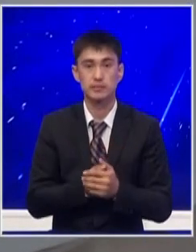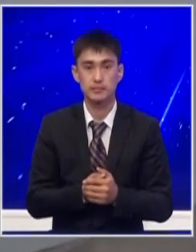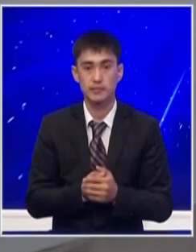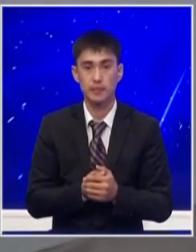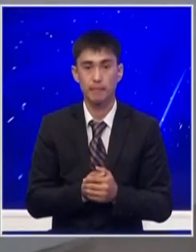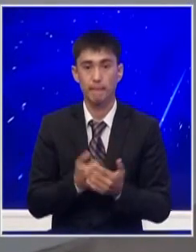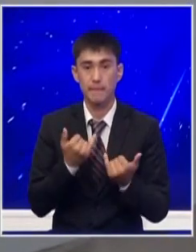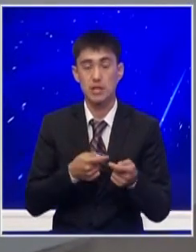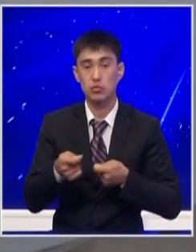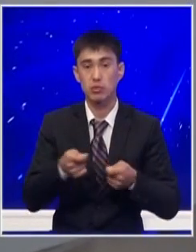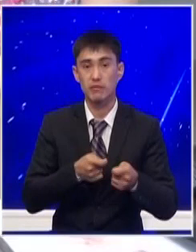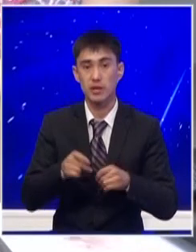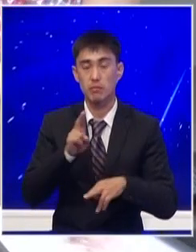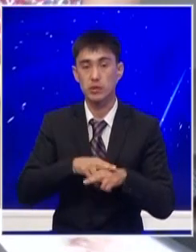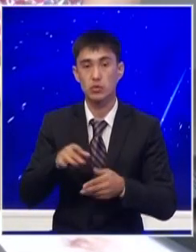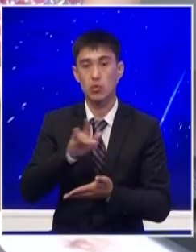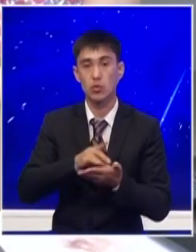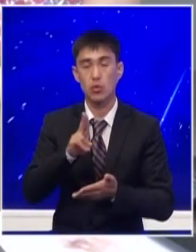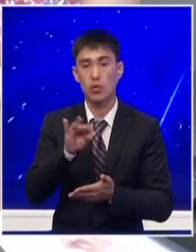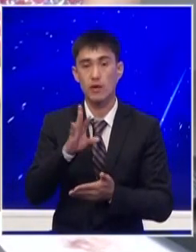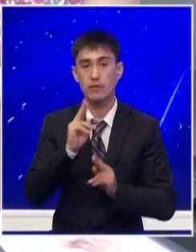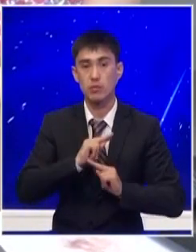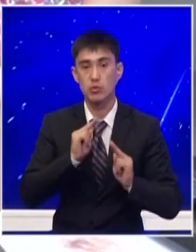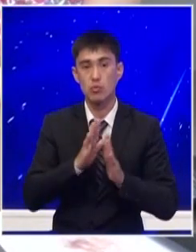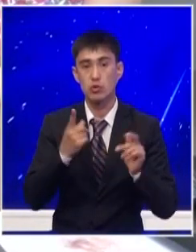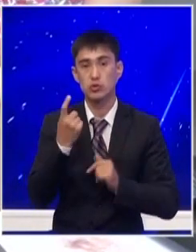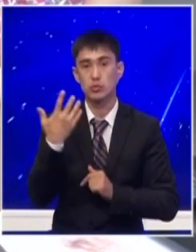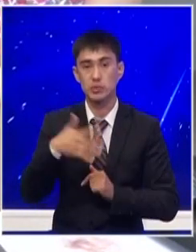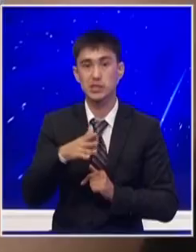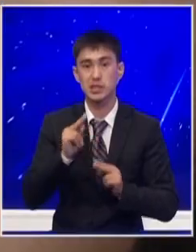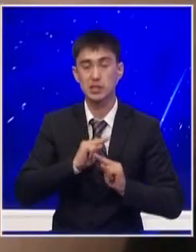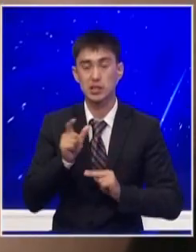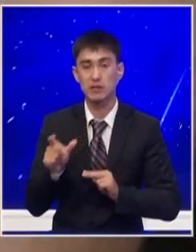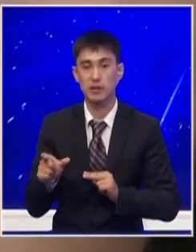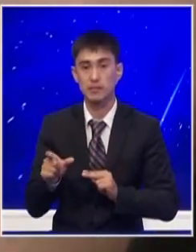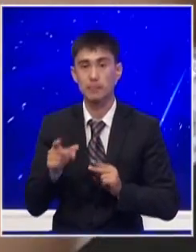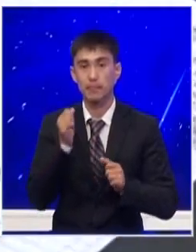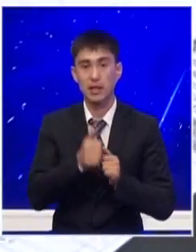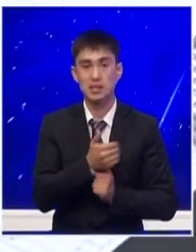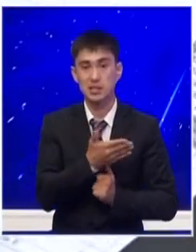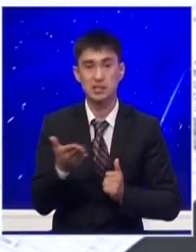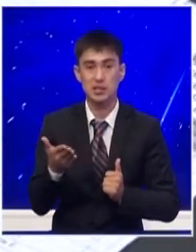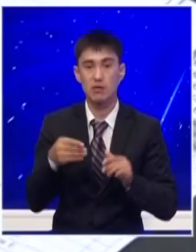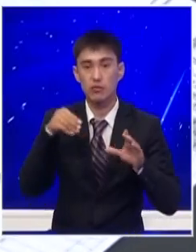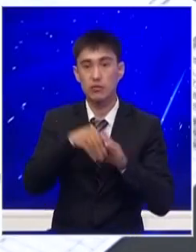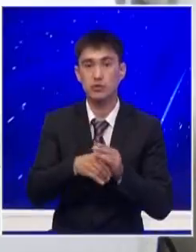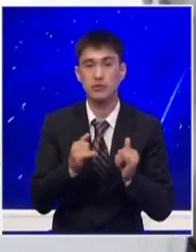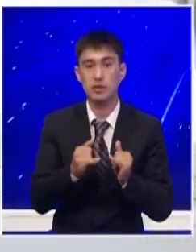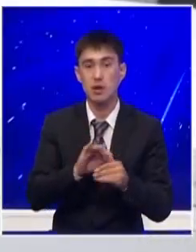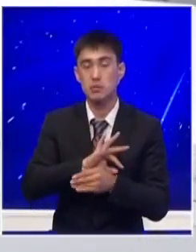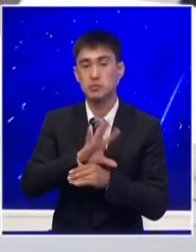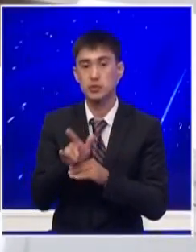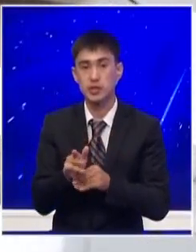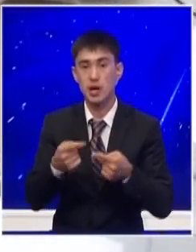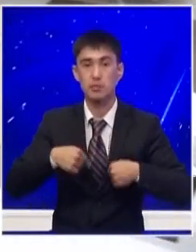что сейчас в управлении полиции города Кунаев работают более 150 сотрудников. Каждый из них вносит свой вклад в